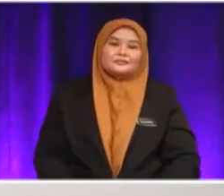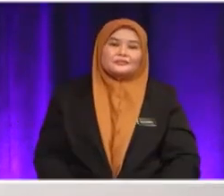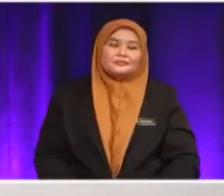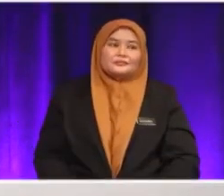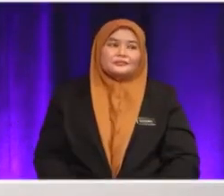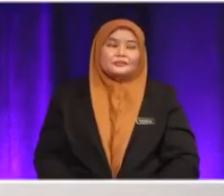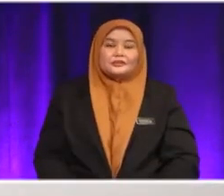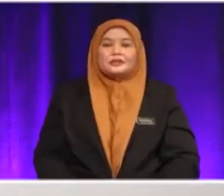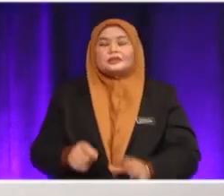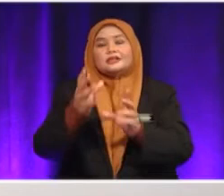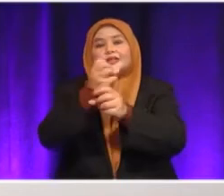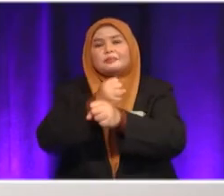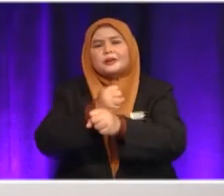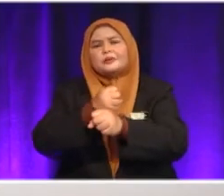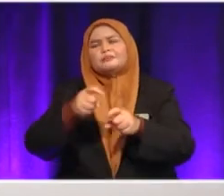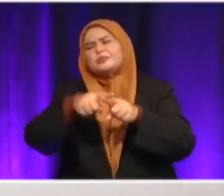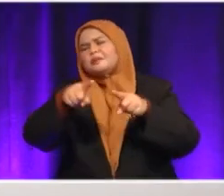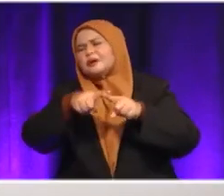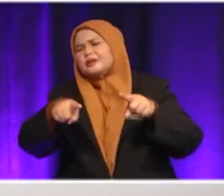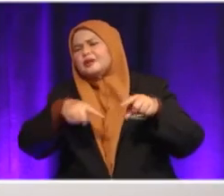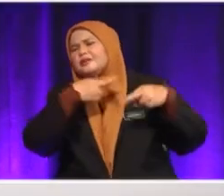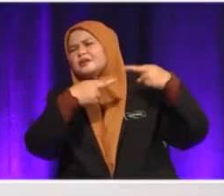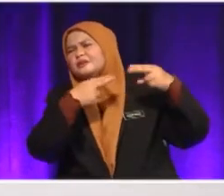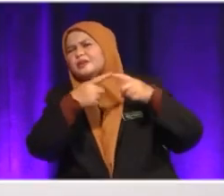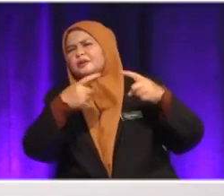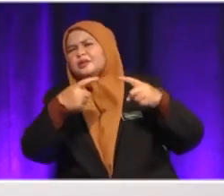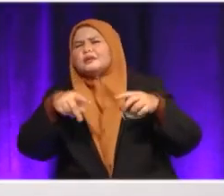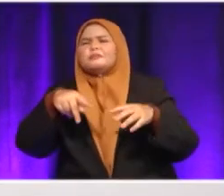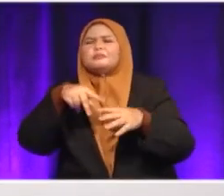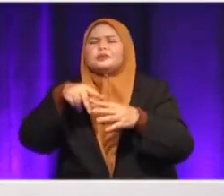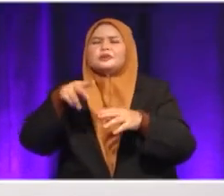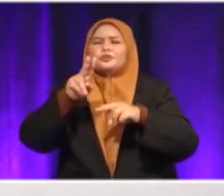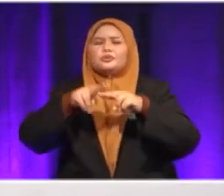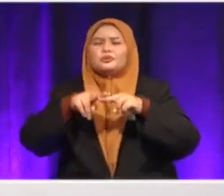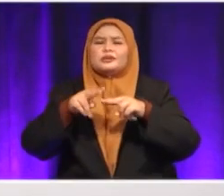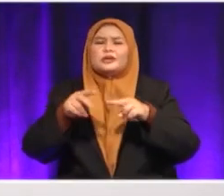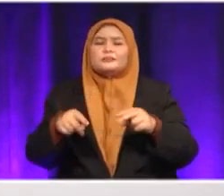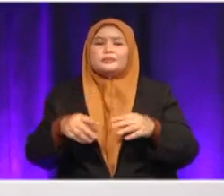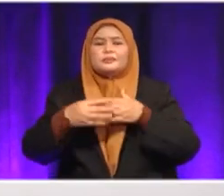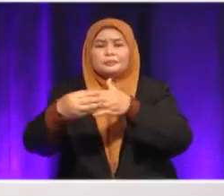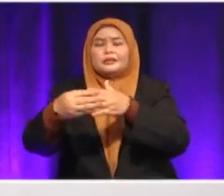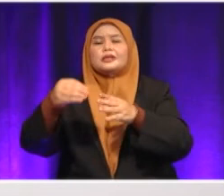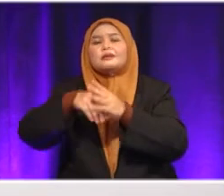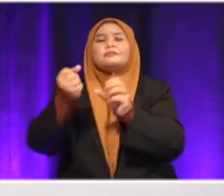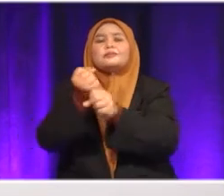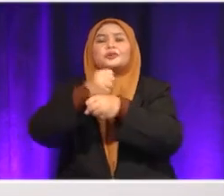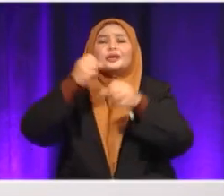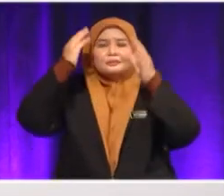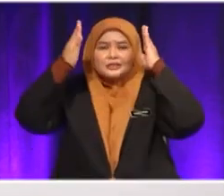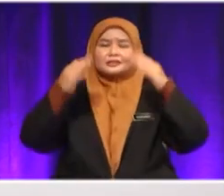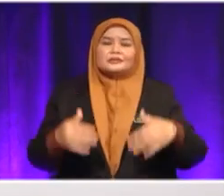terdapat berbagai reaksi daripada penduduk dan pemimpin terhadap rancangan pembentukan Malaysia yaitu